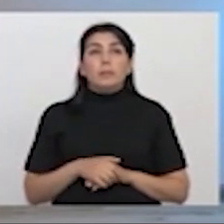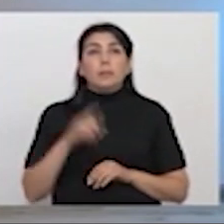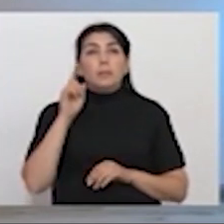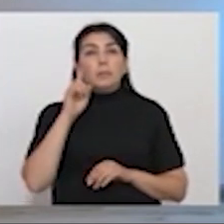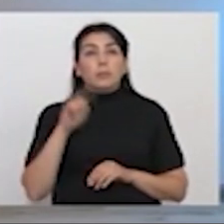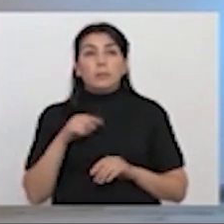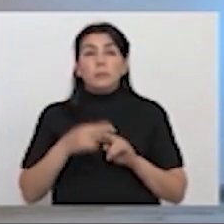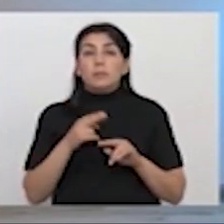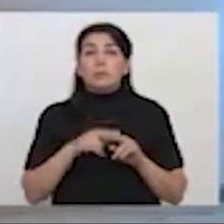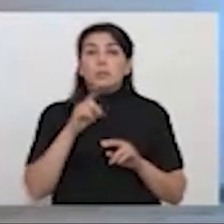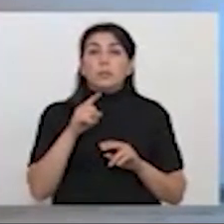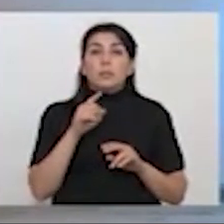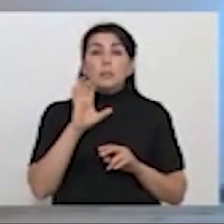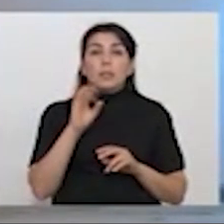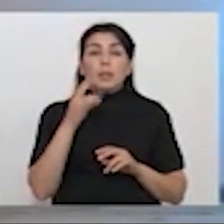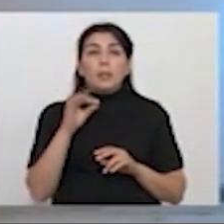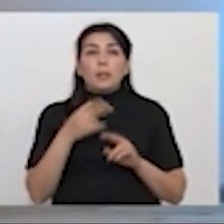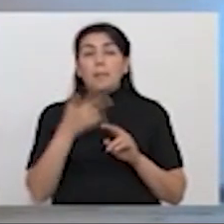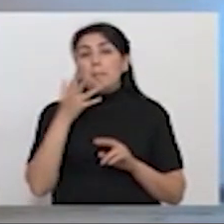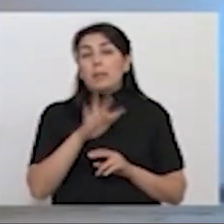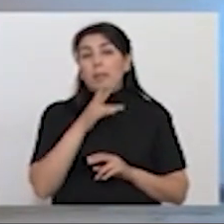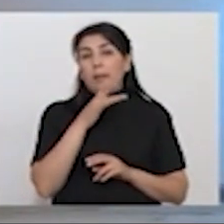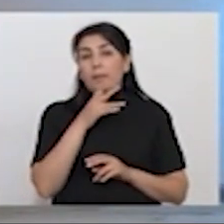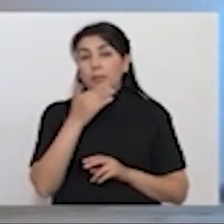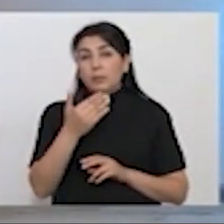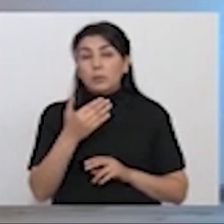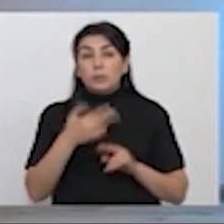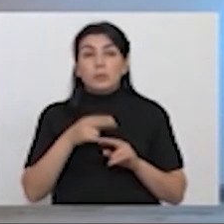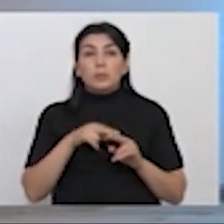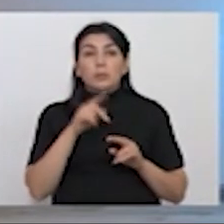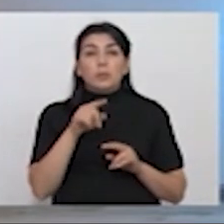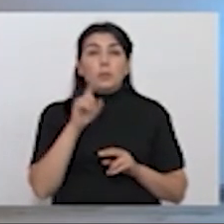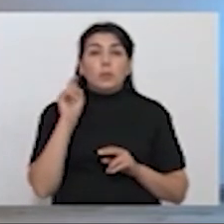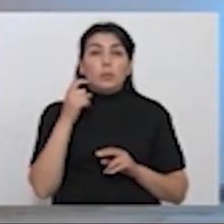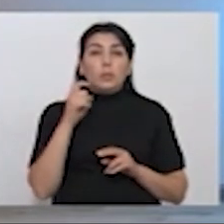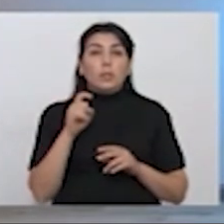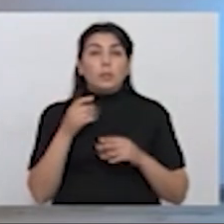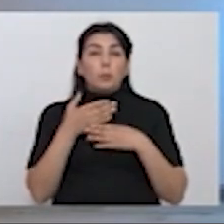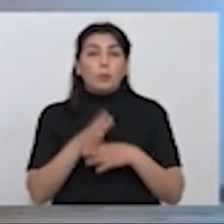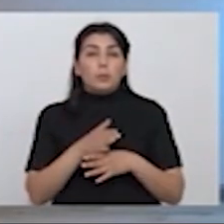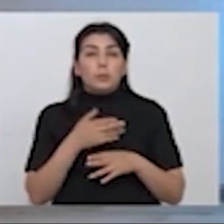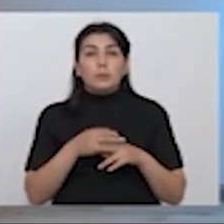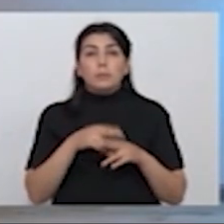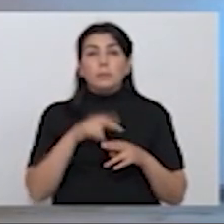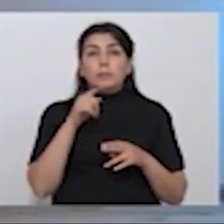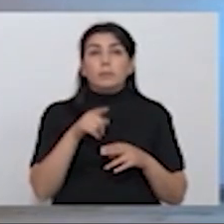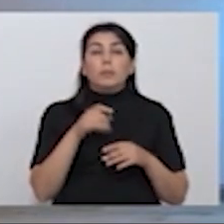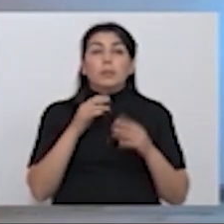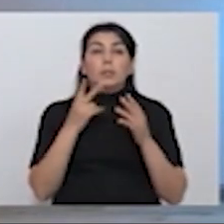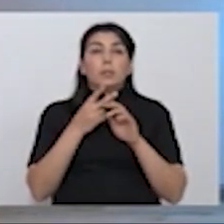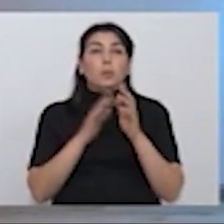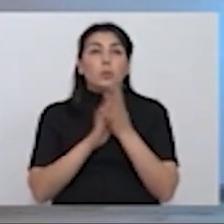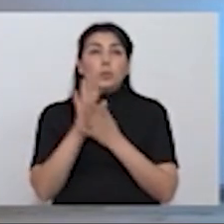Ma'lumki, hujayra sikli 5ta davrdan iborat. Bu hujayraning bo'linishi, ikkinchisi hujayrani